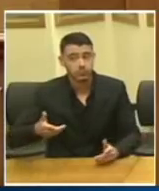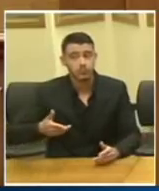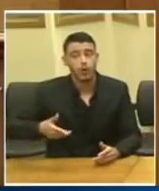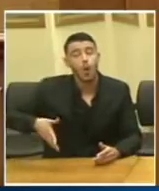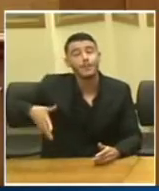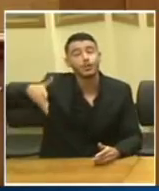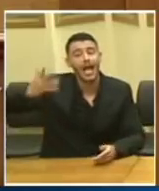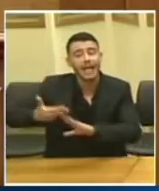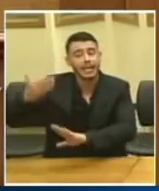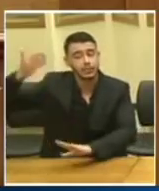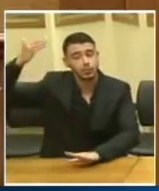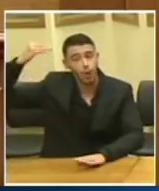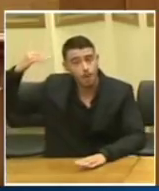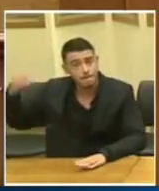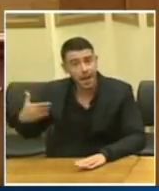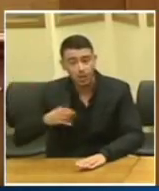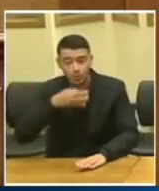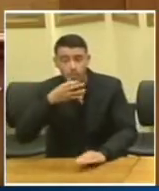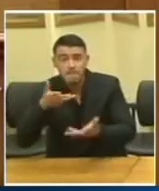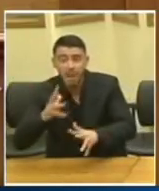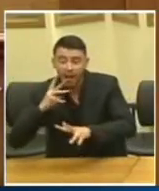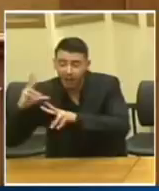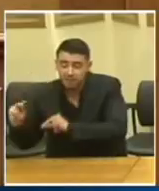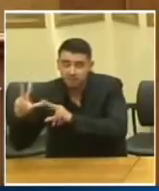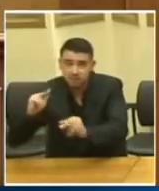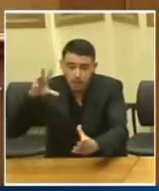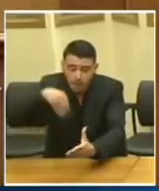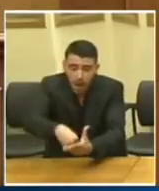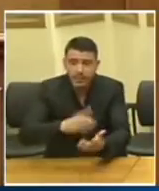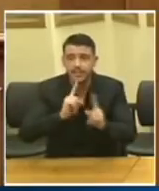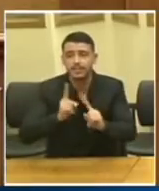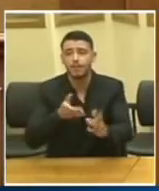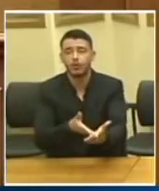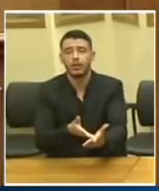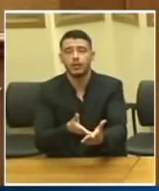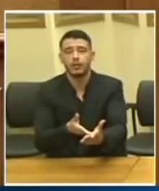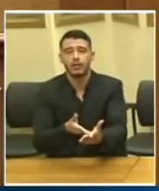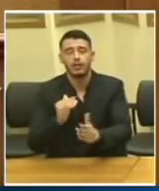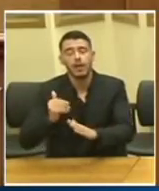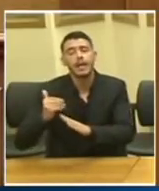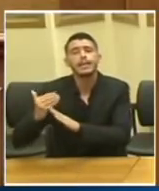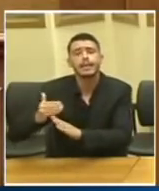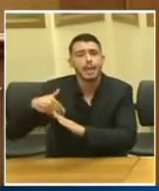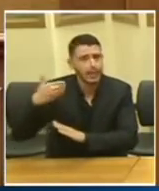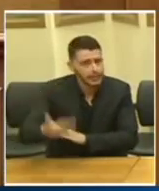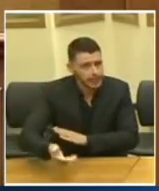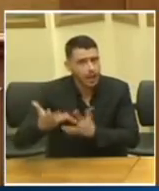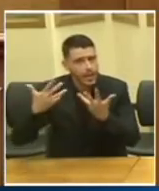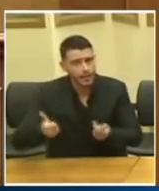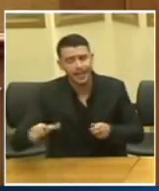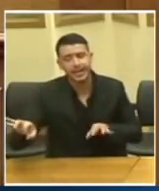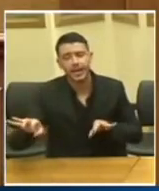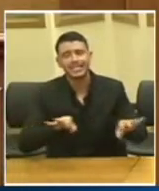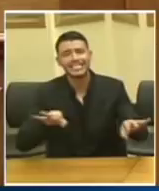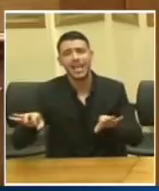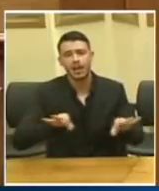Και στη συνέχεια φυσικά αποτέλεσαν, πολύ αργότερα βέβαια, τον κορμό μιας γραμμής που ονομάστηκε και Εθνική